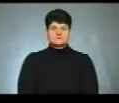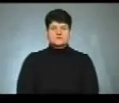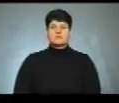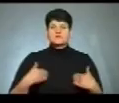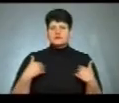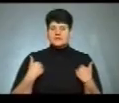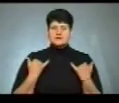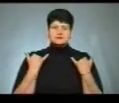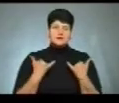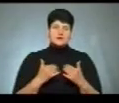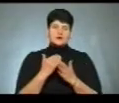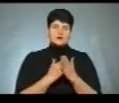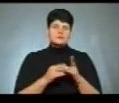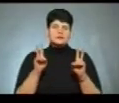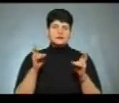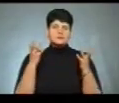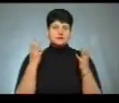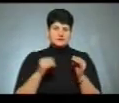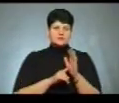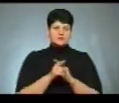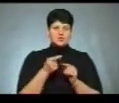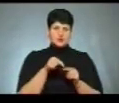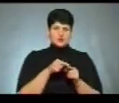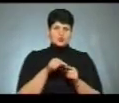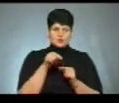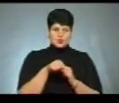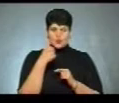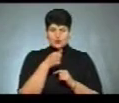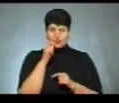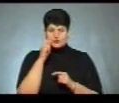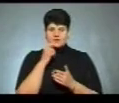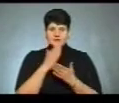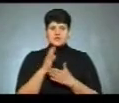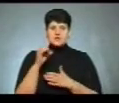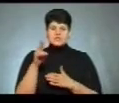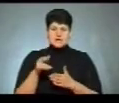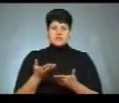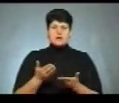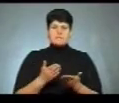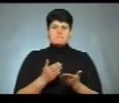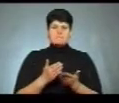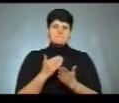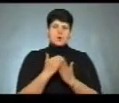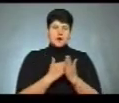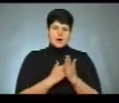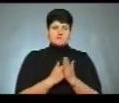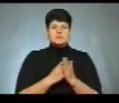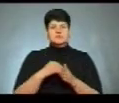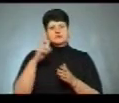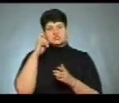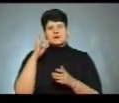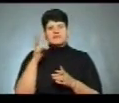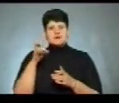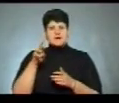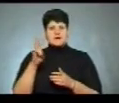Мої вітання в ефірі програма «Тема дня». Від початку цього року в Україні діє соціальна програма «Муніципальна няня», повідомляє сайт Кабміну.